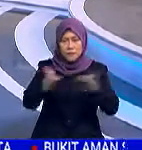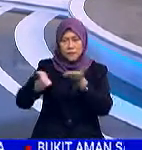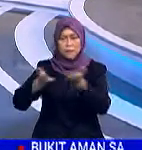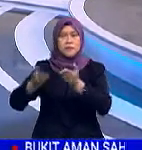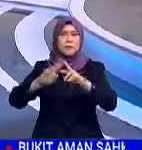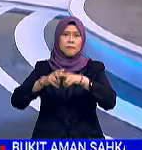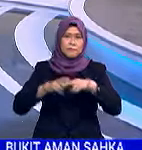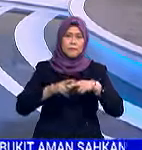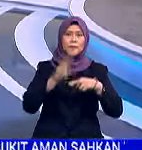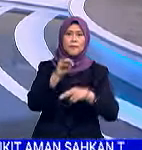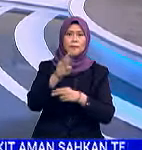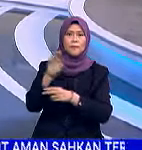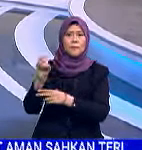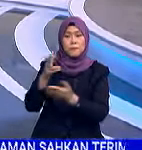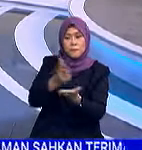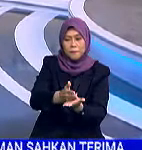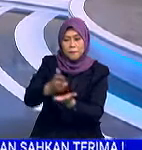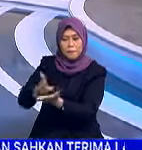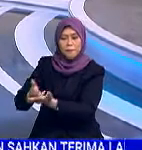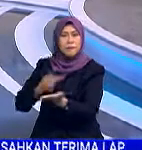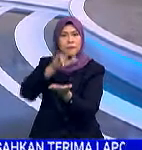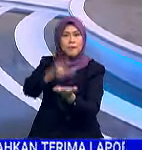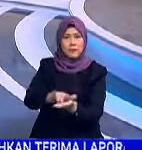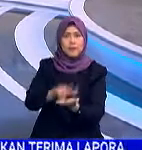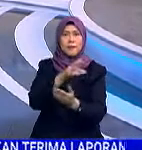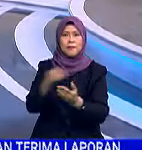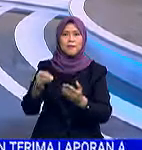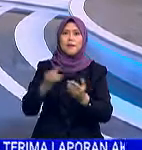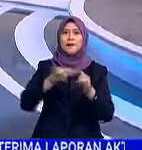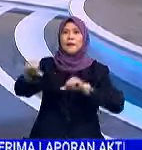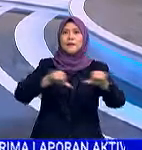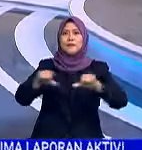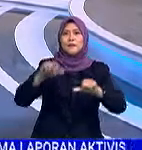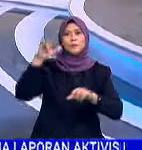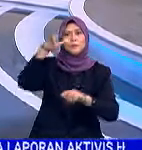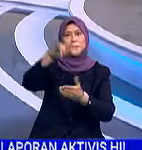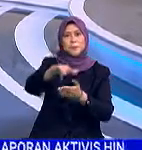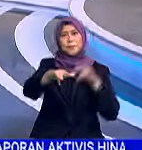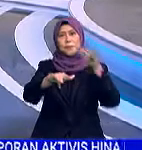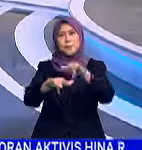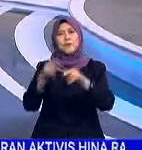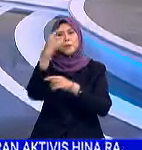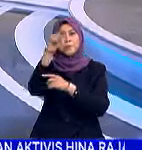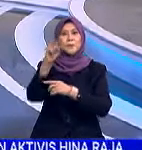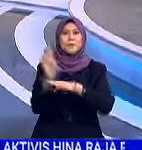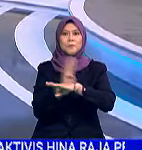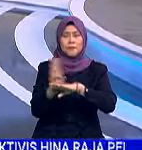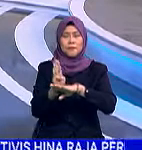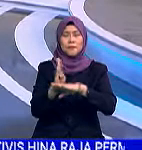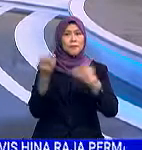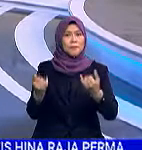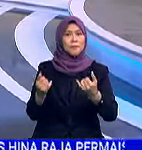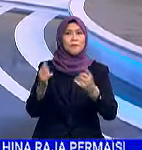baik pulih mro parkir pesawat Aero angkasa dan aktiviti penerbangan untuk perniaga selain mengekalkan peranan